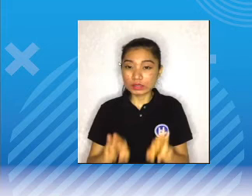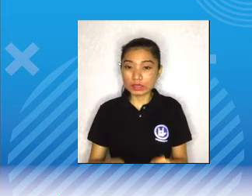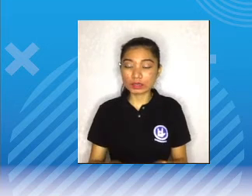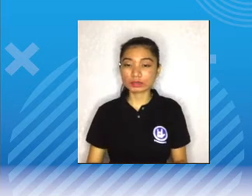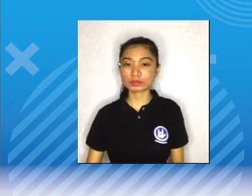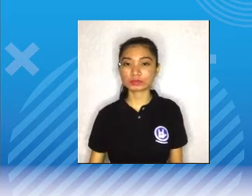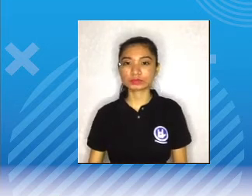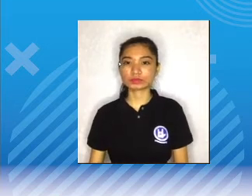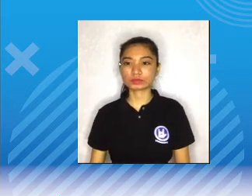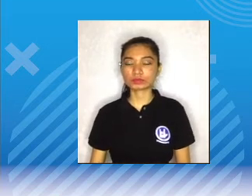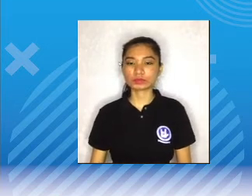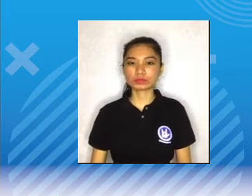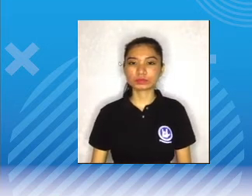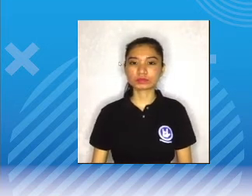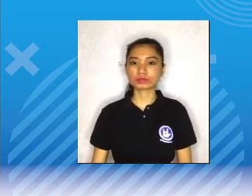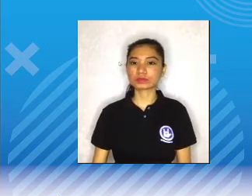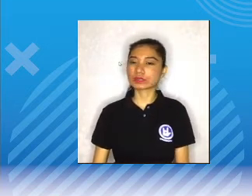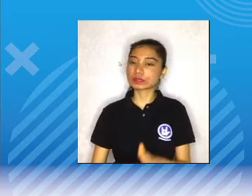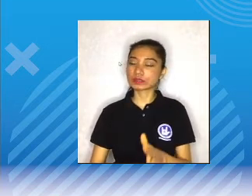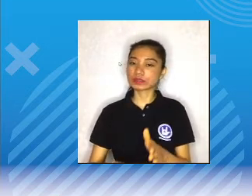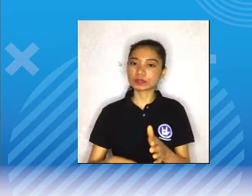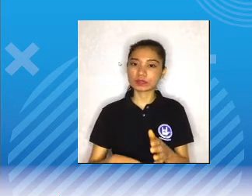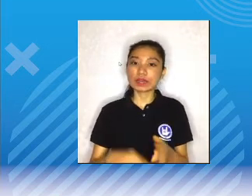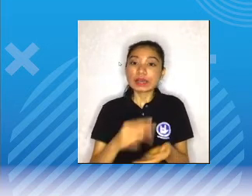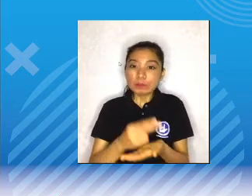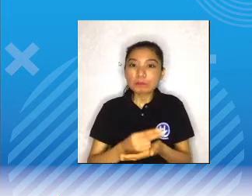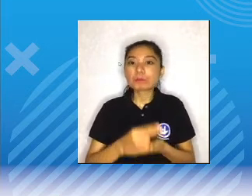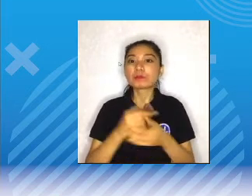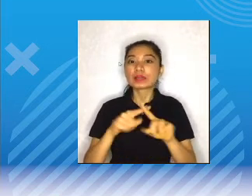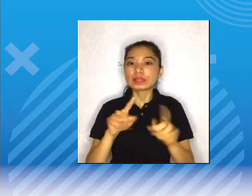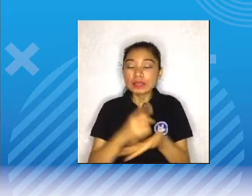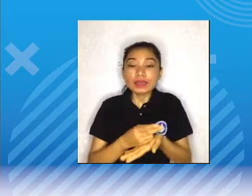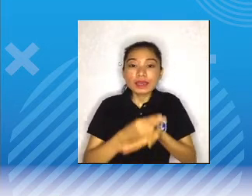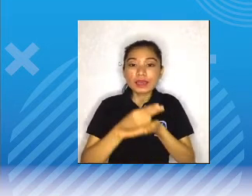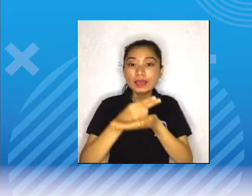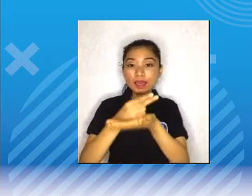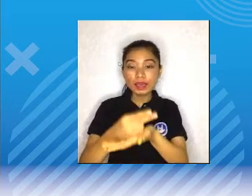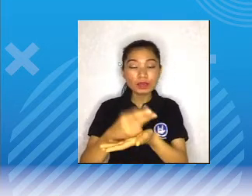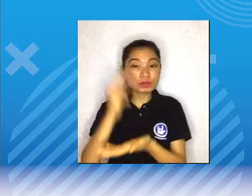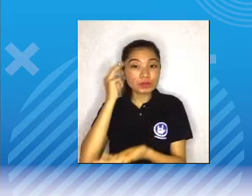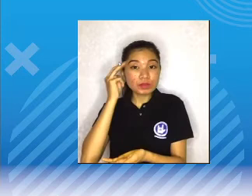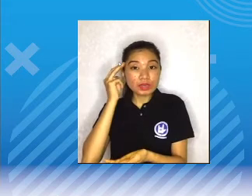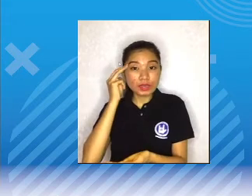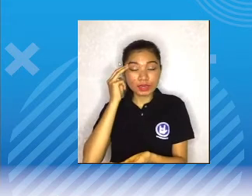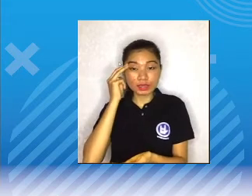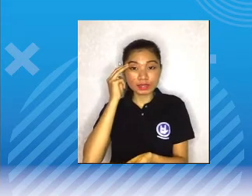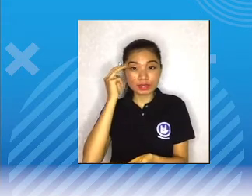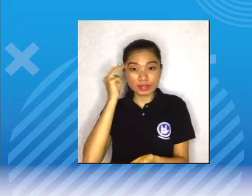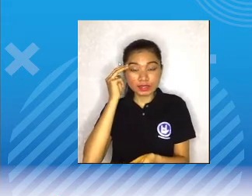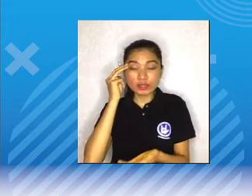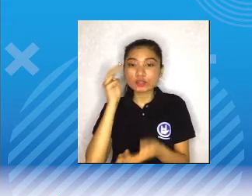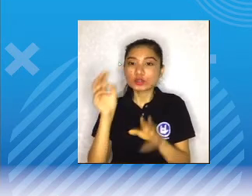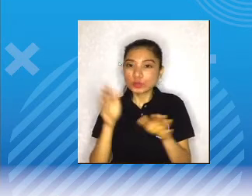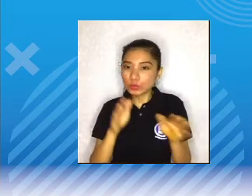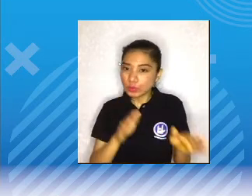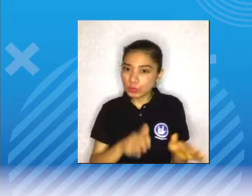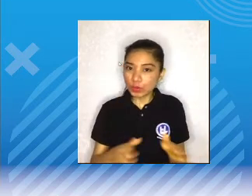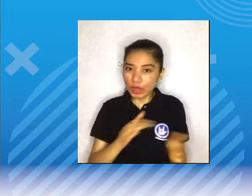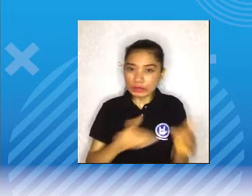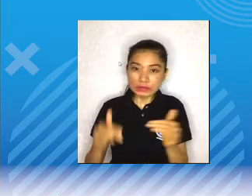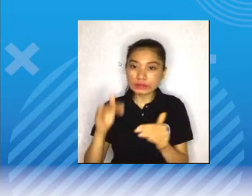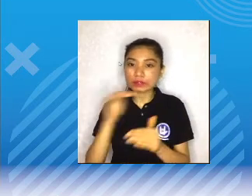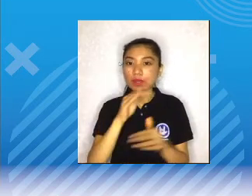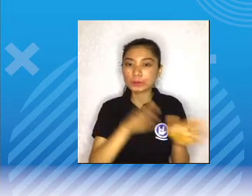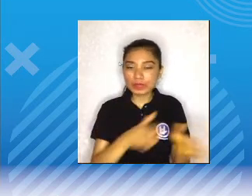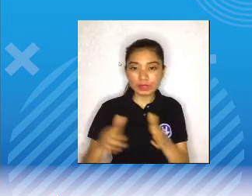sense. Kasi tinutulungan tayo ng utak natin to over-prepare, to anticipate dangers, and to prepare